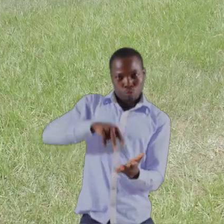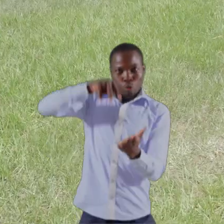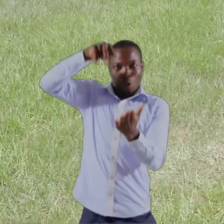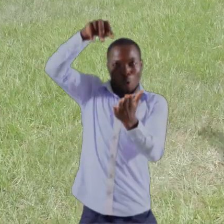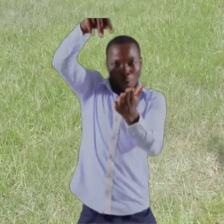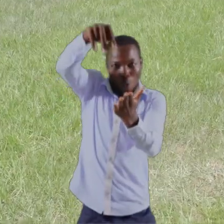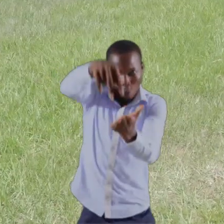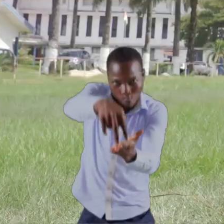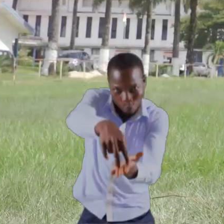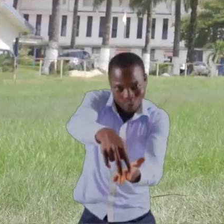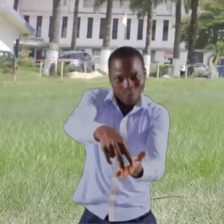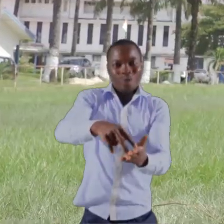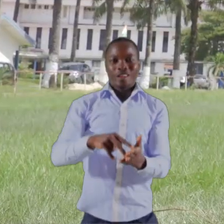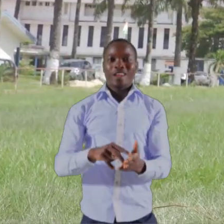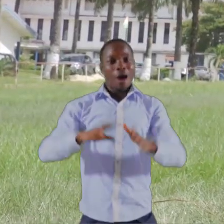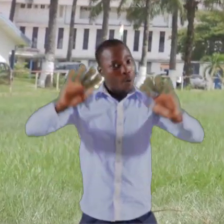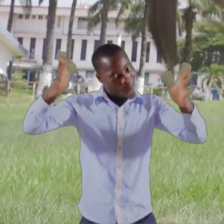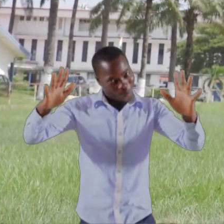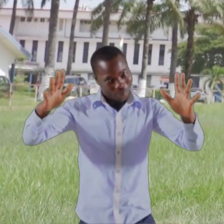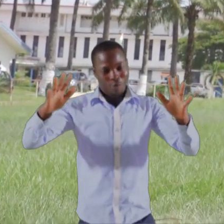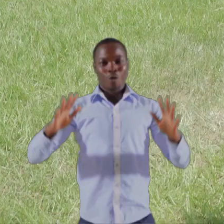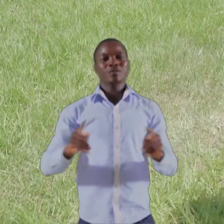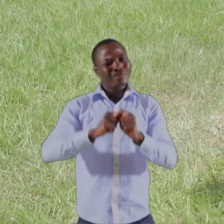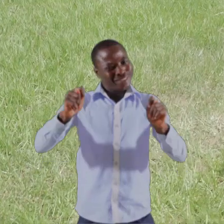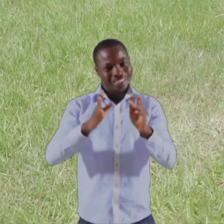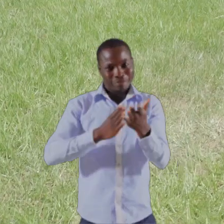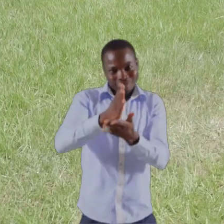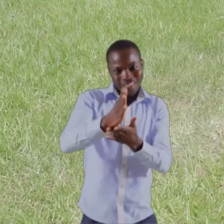retombe deux pieds. Bravo, très bien.